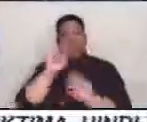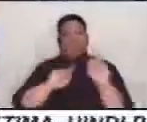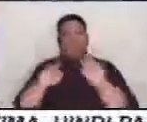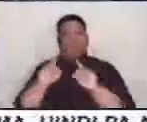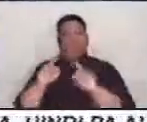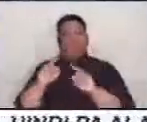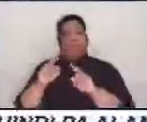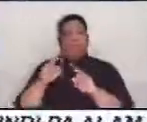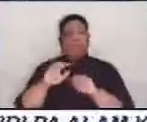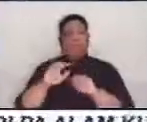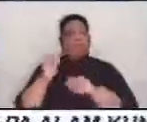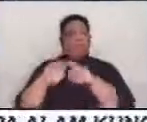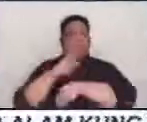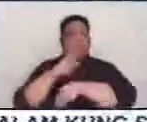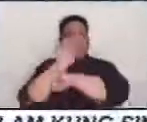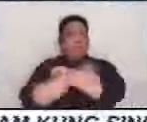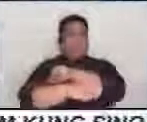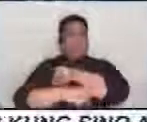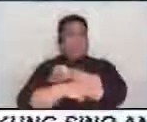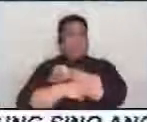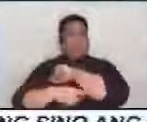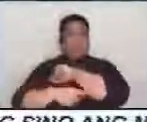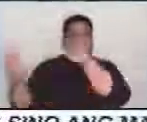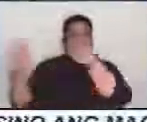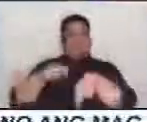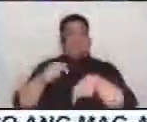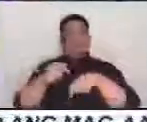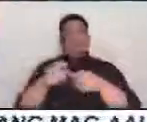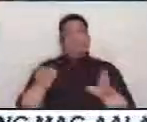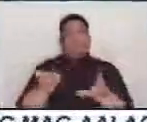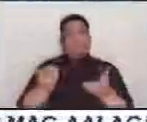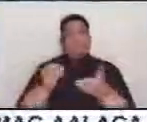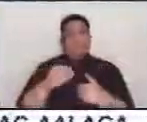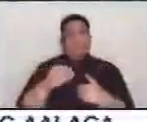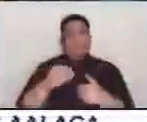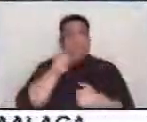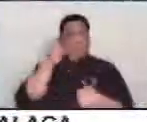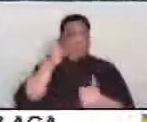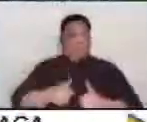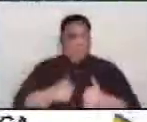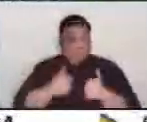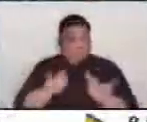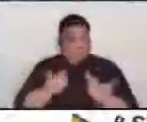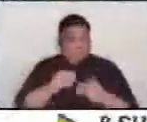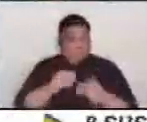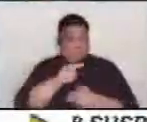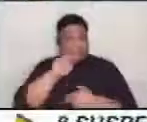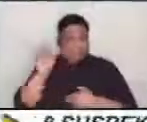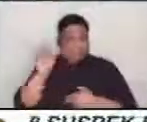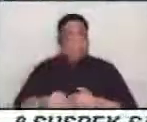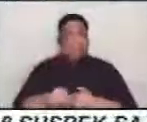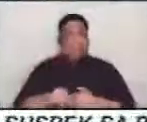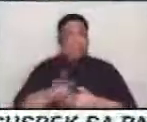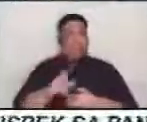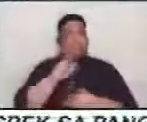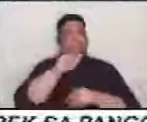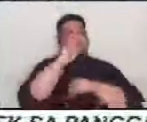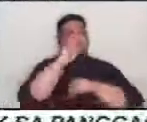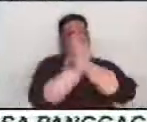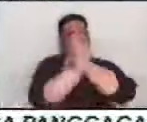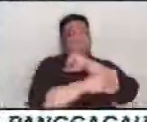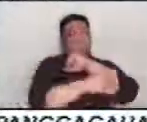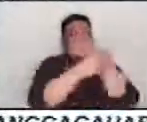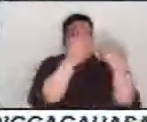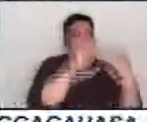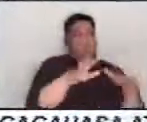magpa-testing sa lungsod para na rin sa kanilang kapanatagan. Pero ito, Aljo, ginagamit itong testing center